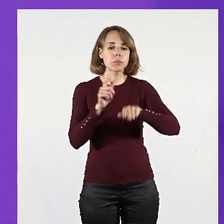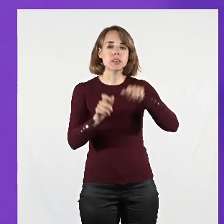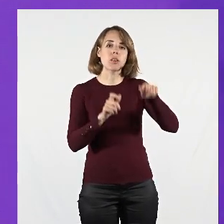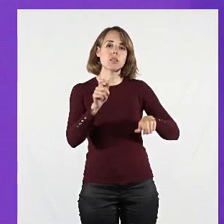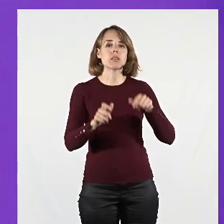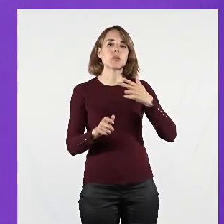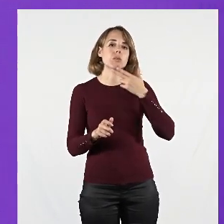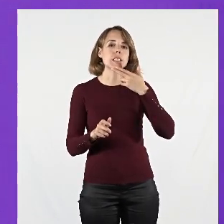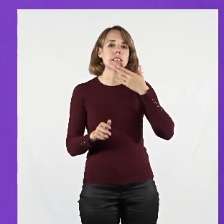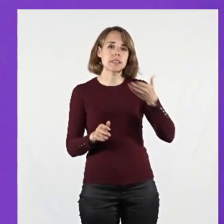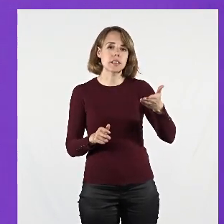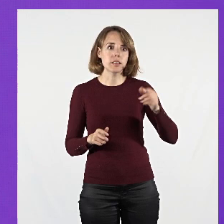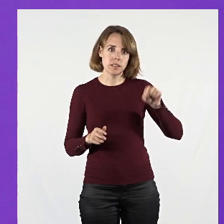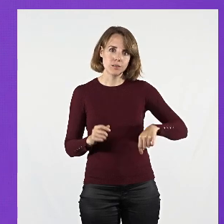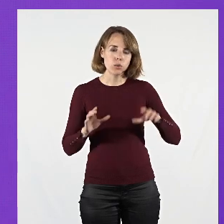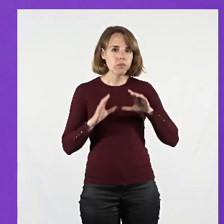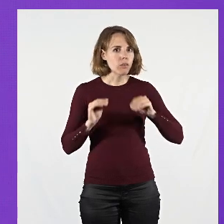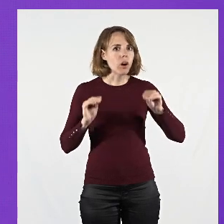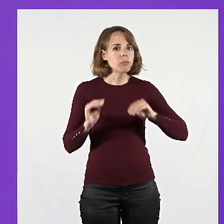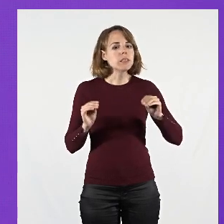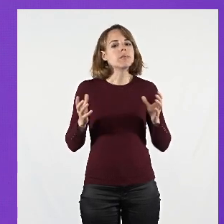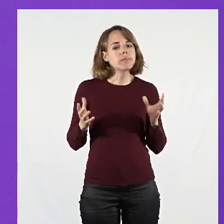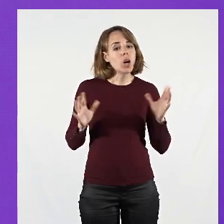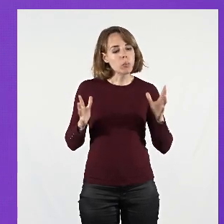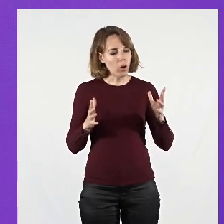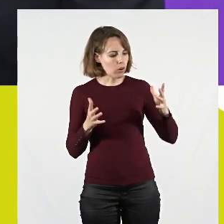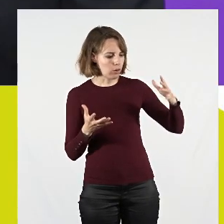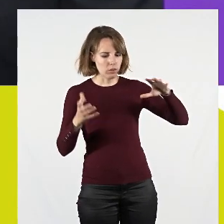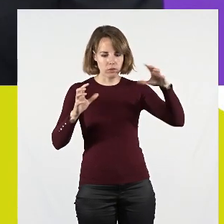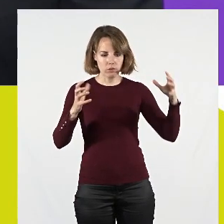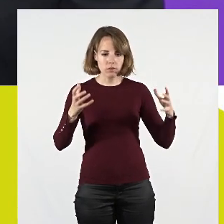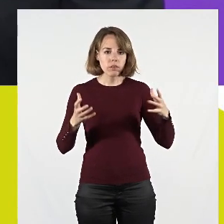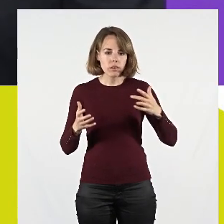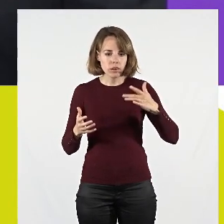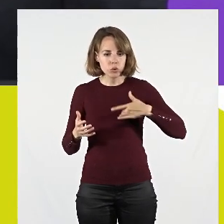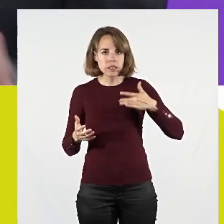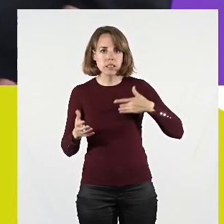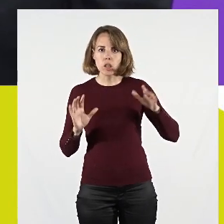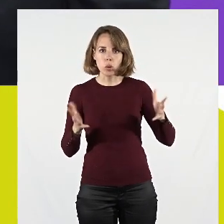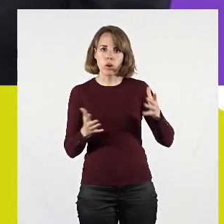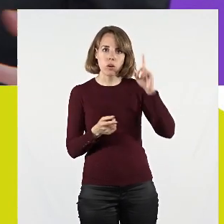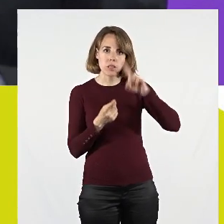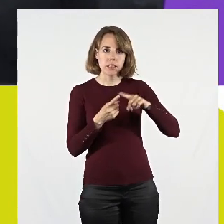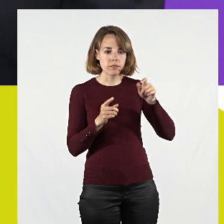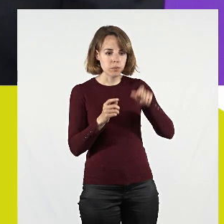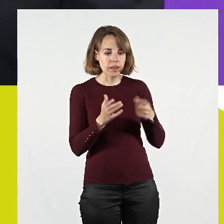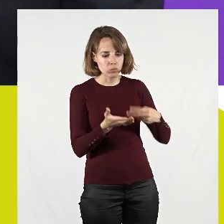former à l'utilisation en toute sécurité de ces équipements d'aide à la mobilisation, tout en ayant